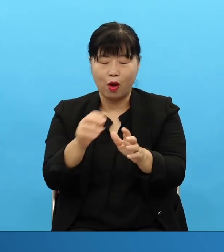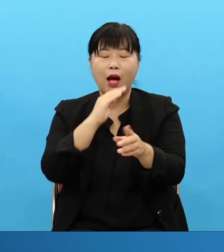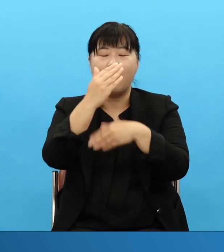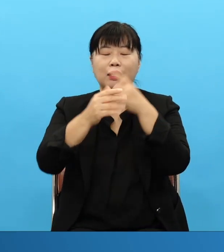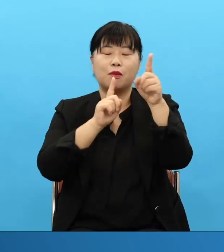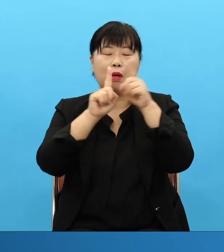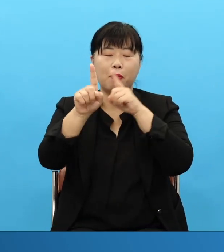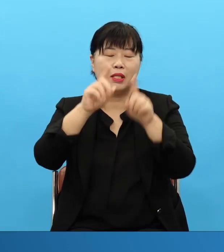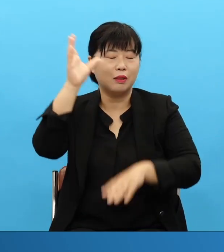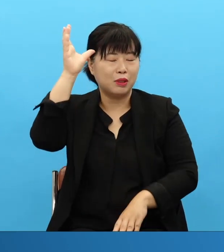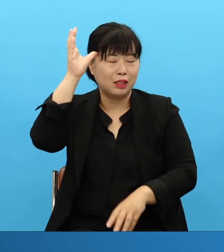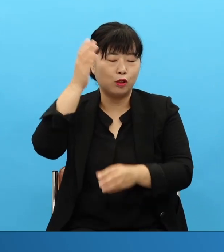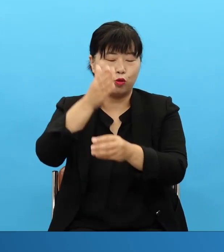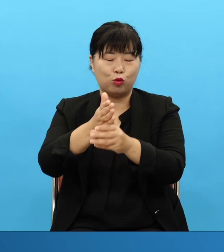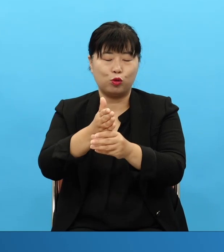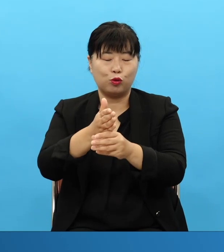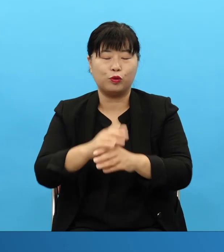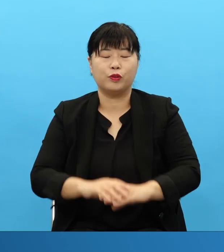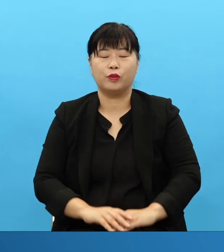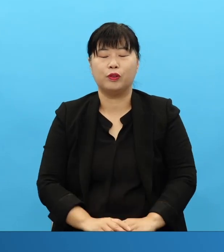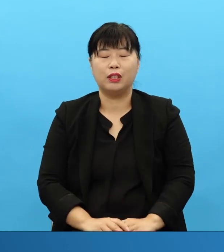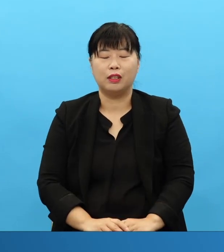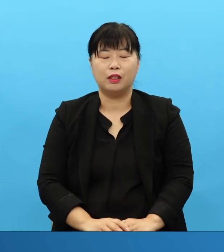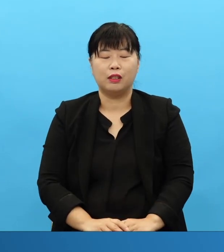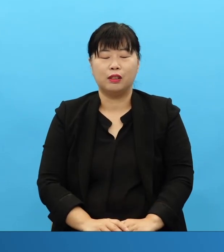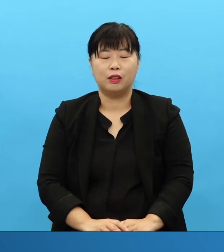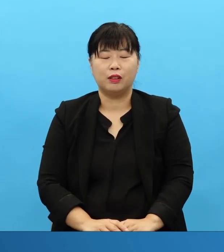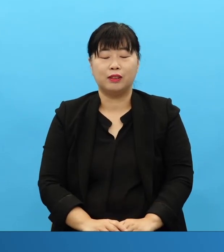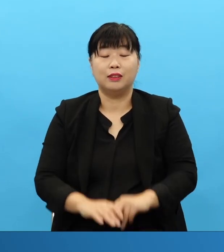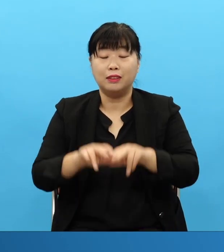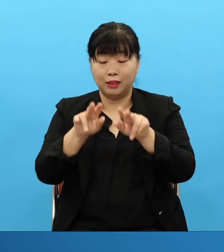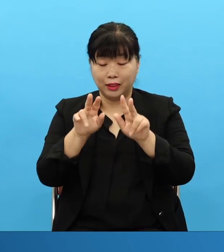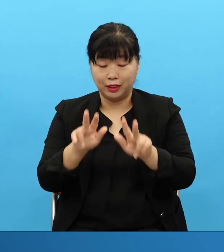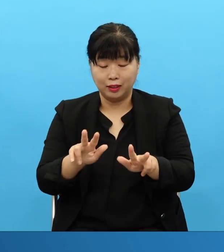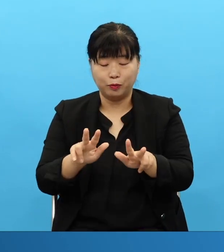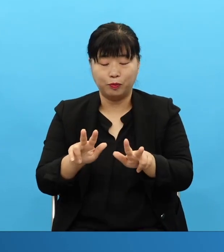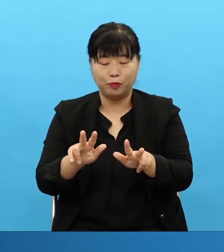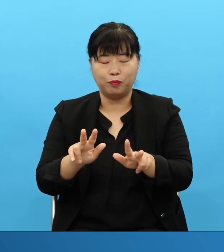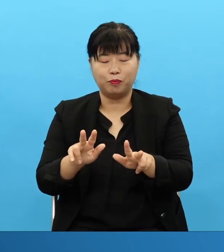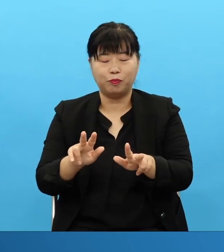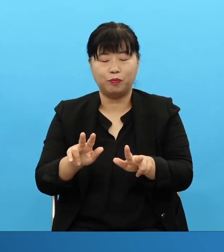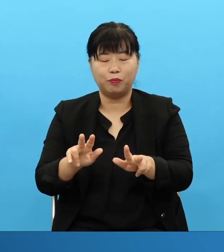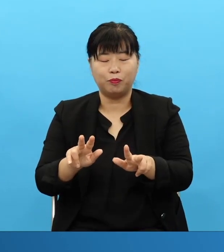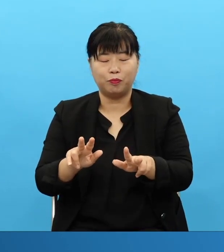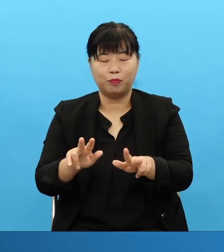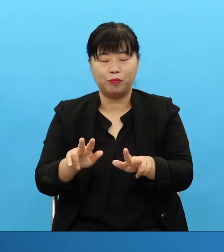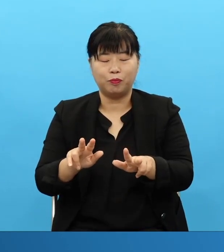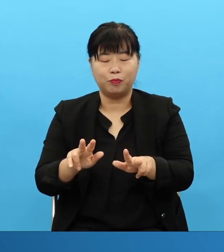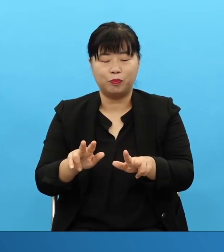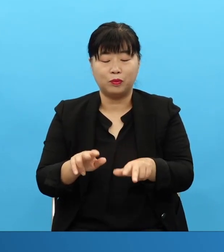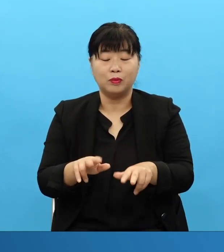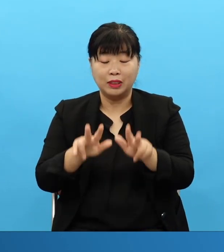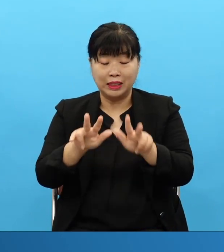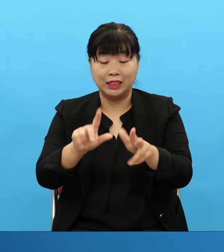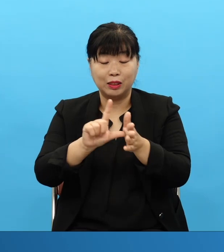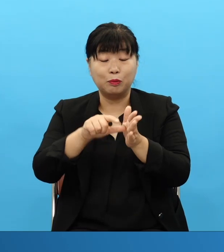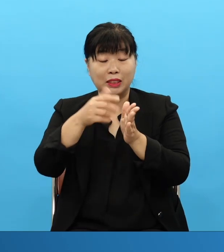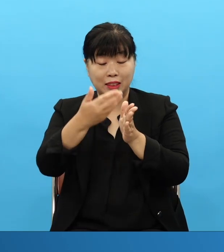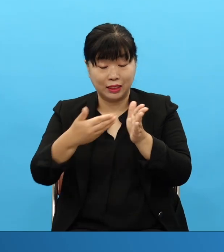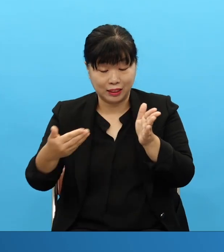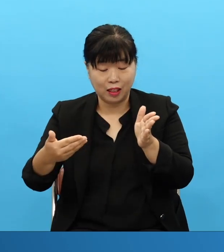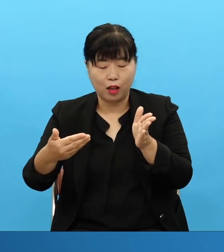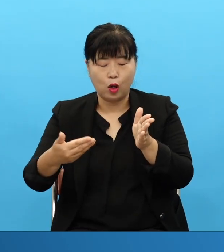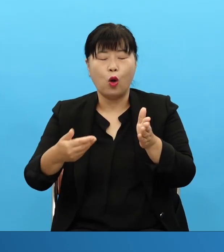모였습니다. 하나님, 이 시대에 또 당대의 완전한 자요